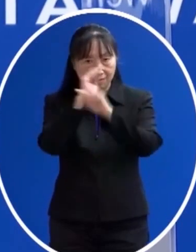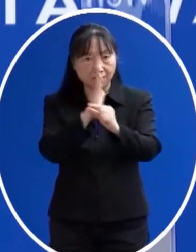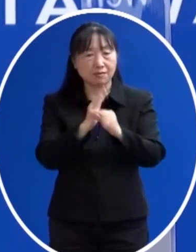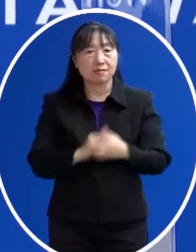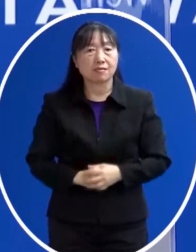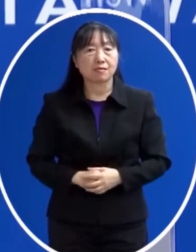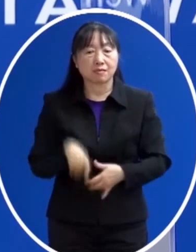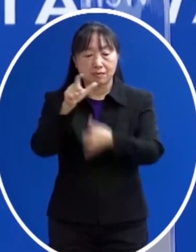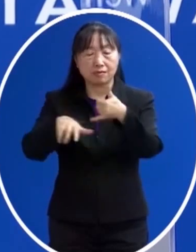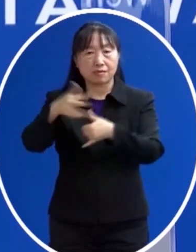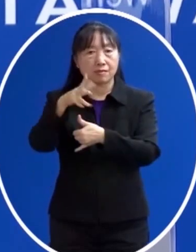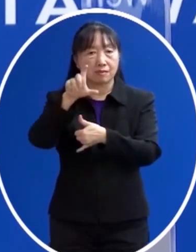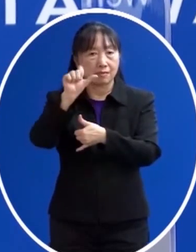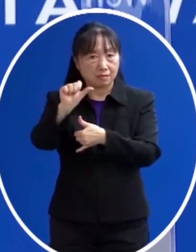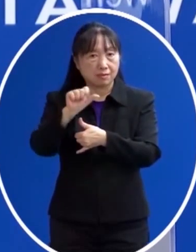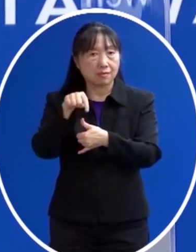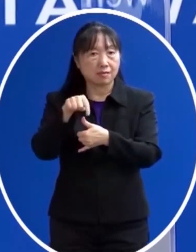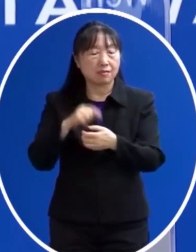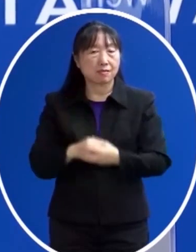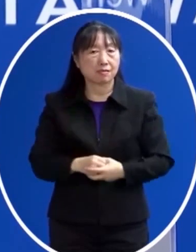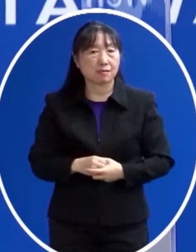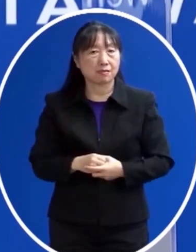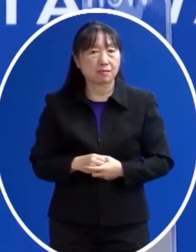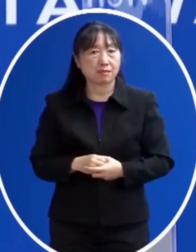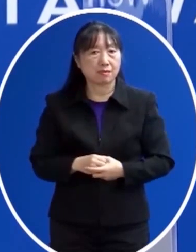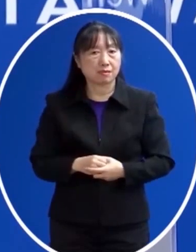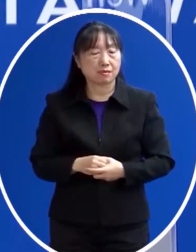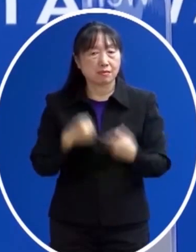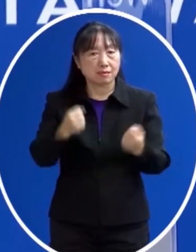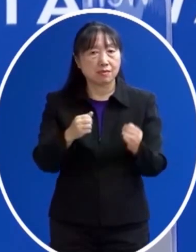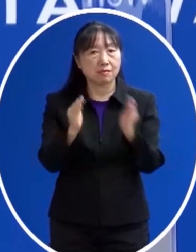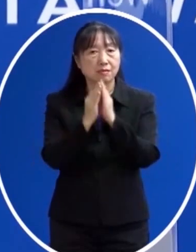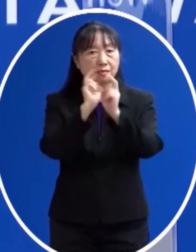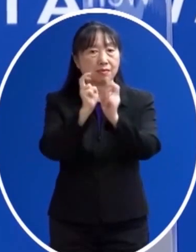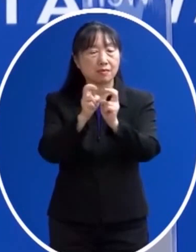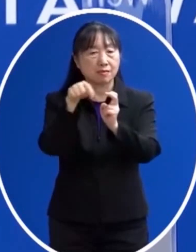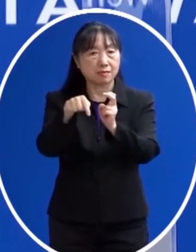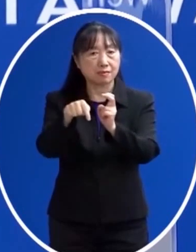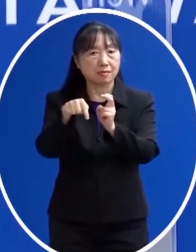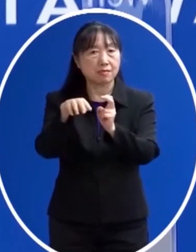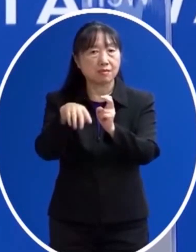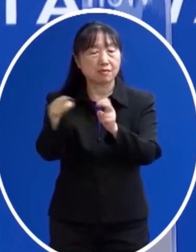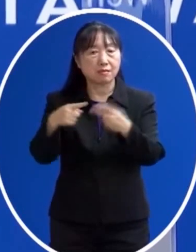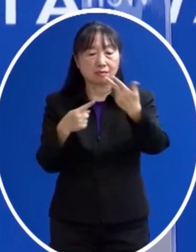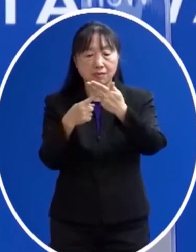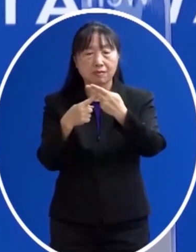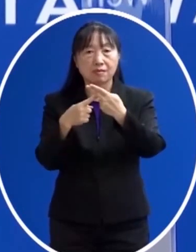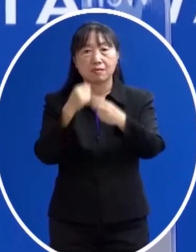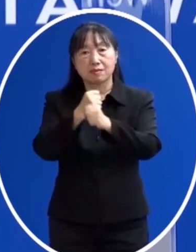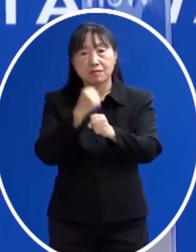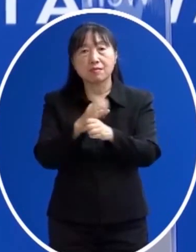那按865哈，按865他在哈在桃捷 A7 店的摩斯汉堡店上班，所以